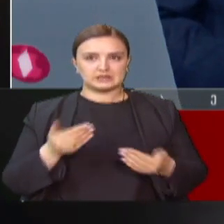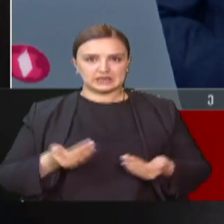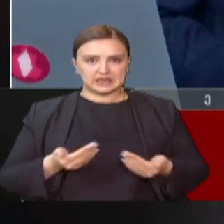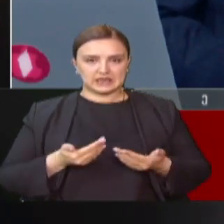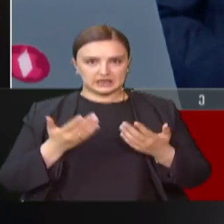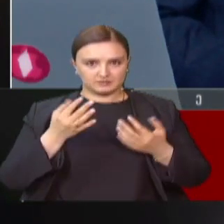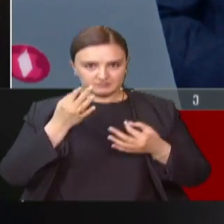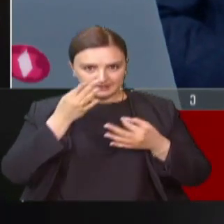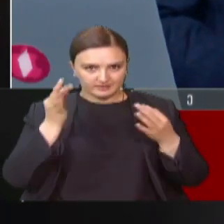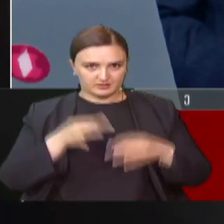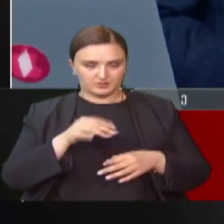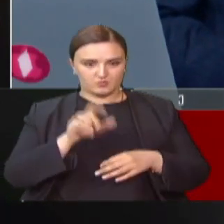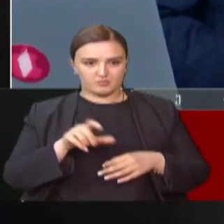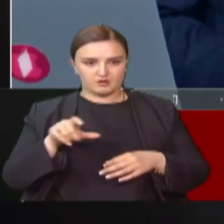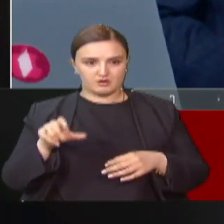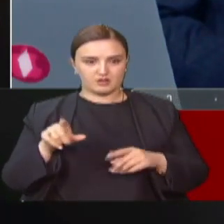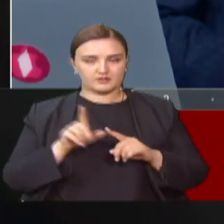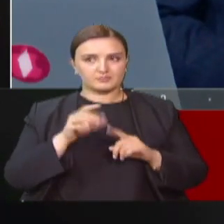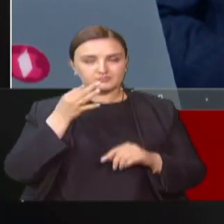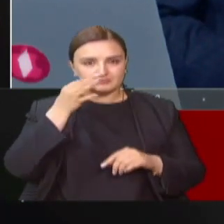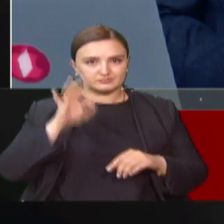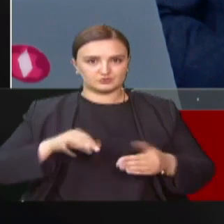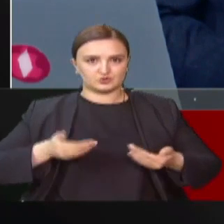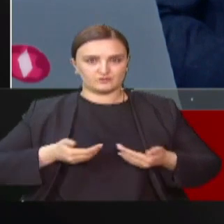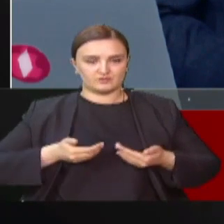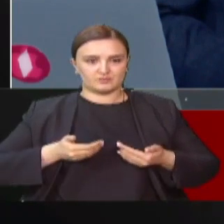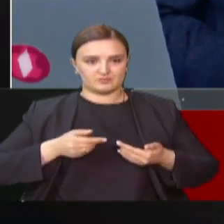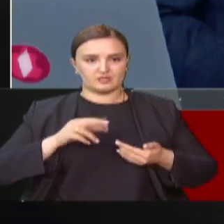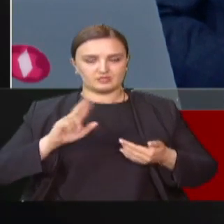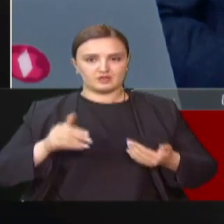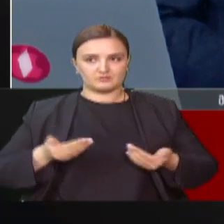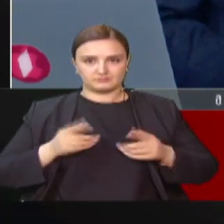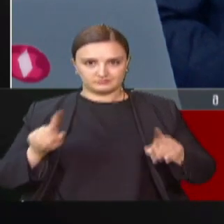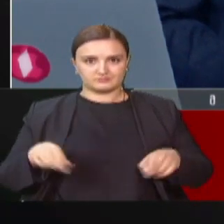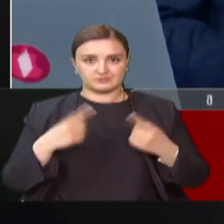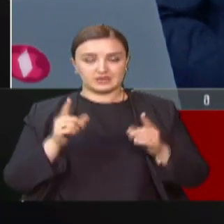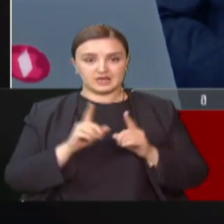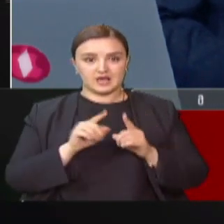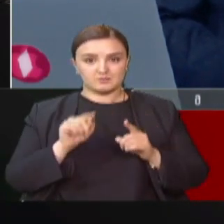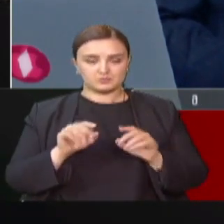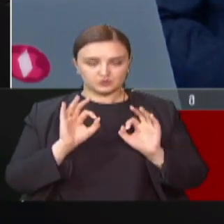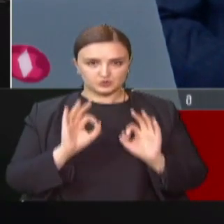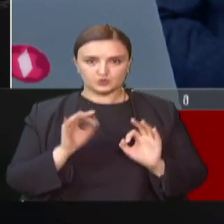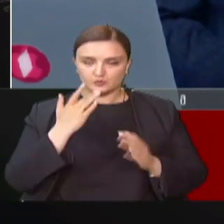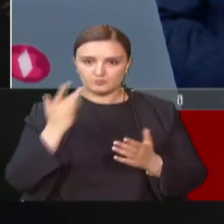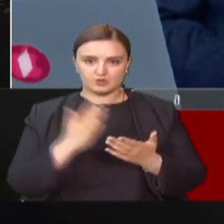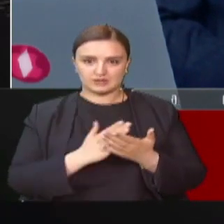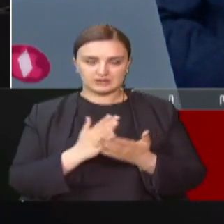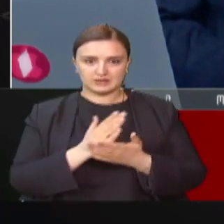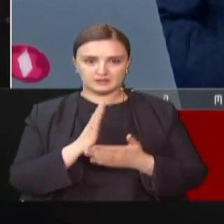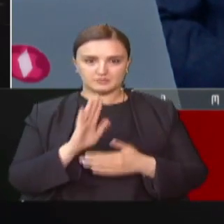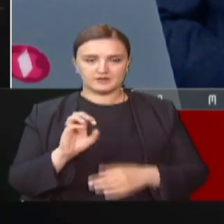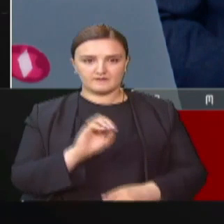ჩვენი თანამოქალაქეებისთვის და გაუმჯობესდეს მათი ყოველდღიური ცხოვრება. Ზუსტად აი ესეთი გააზრებული და გონივრული პოლიტიკა მიგვიყვანს ჩვენს